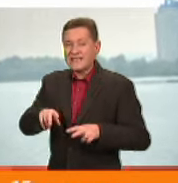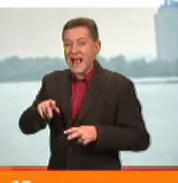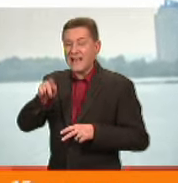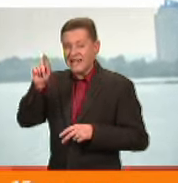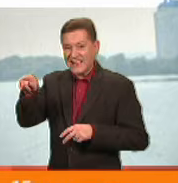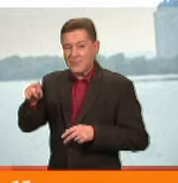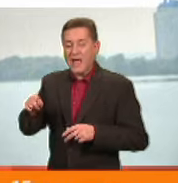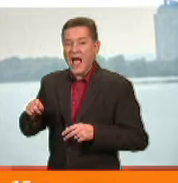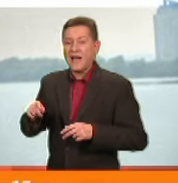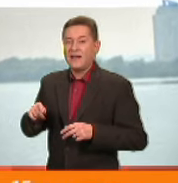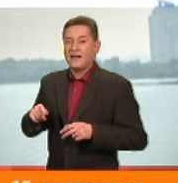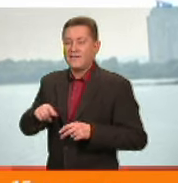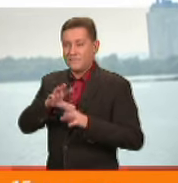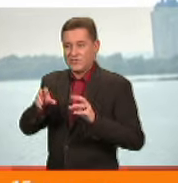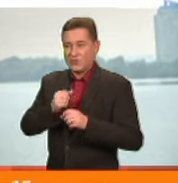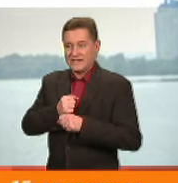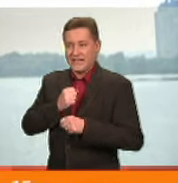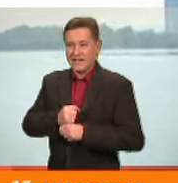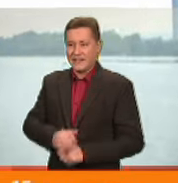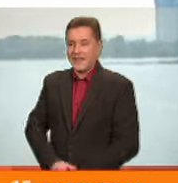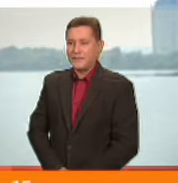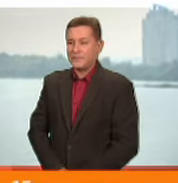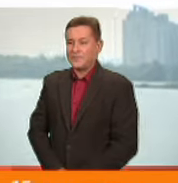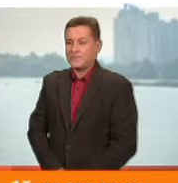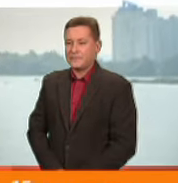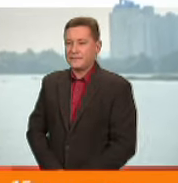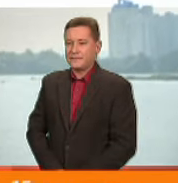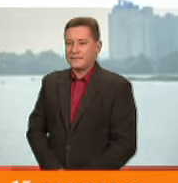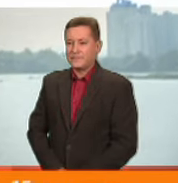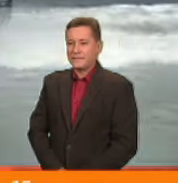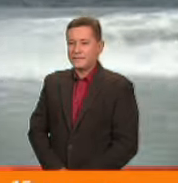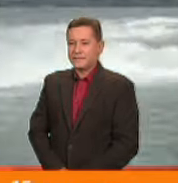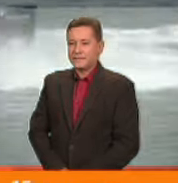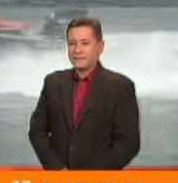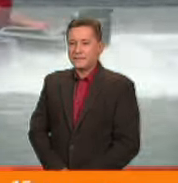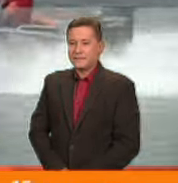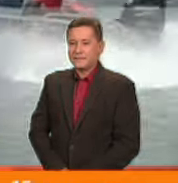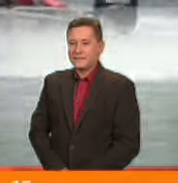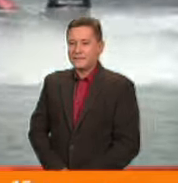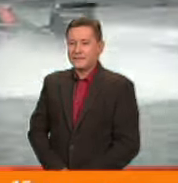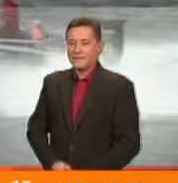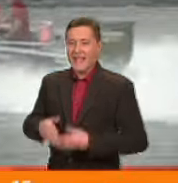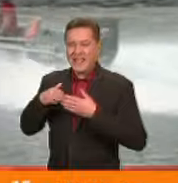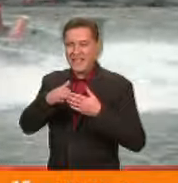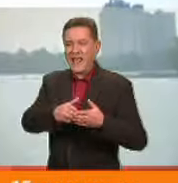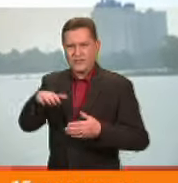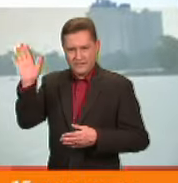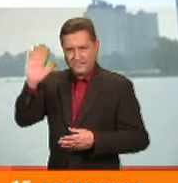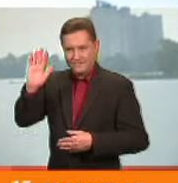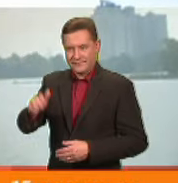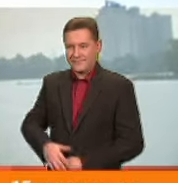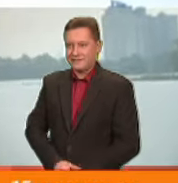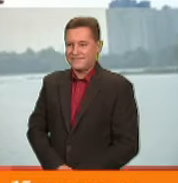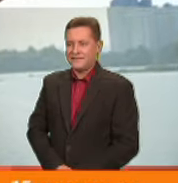конечно. Это Канфер позвонил и сказал, ребята, сейчас Вовка такой. Едет, давайте быстренько. И он другому говорит, едут, и он иди, такой.